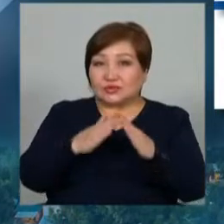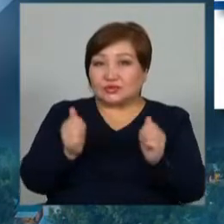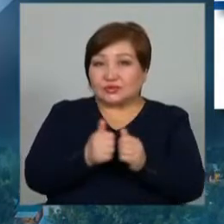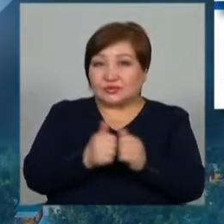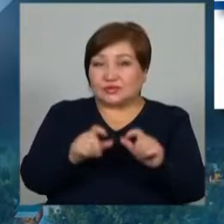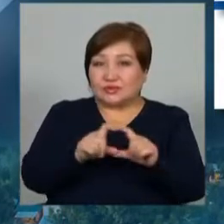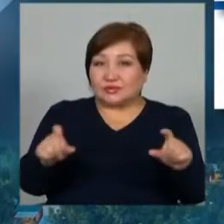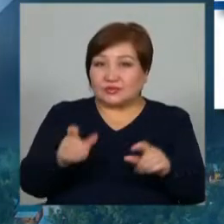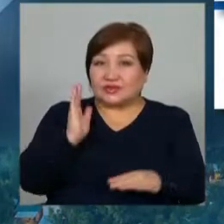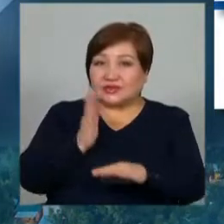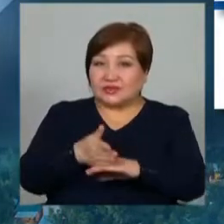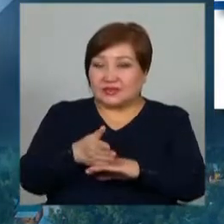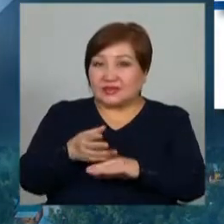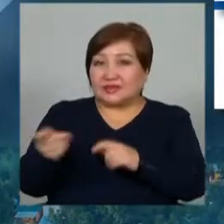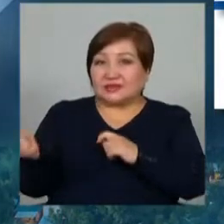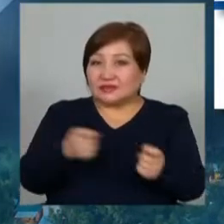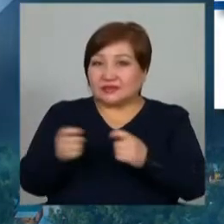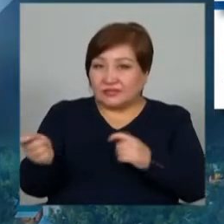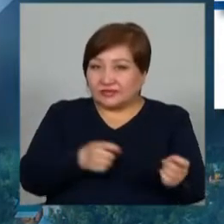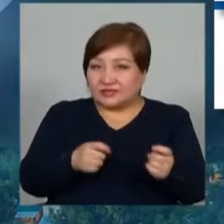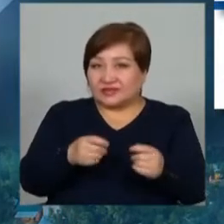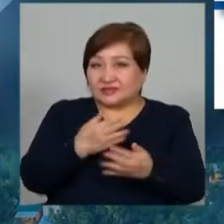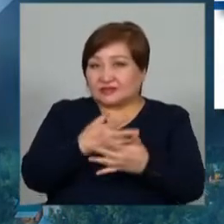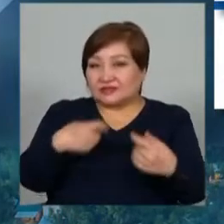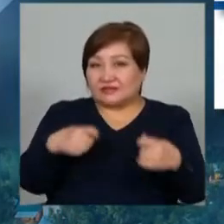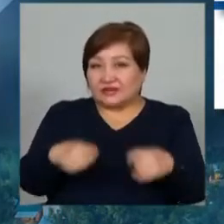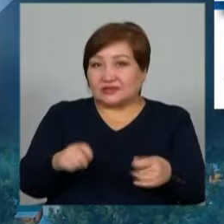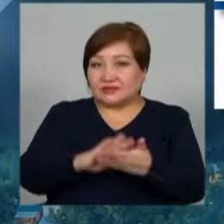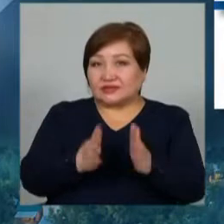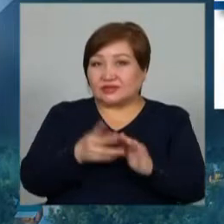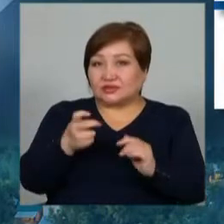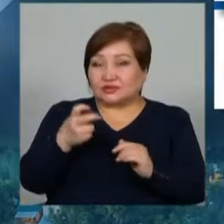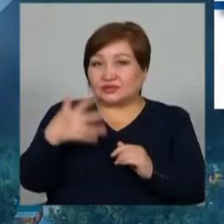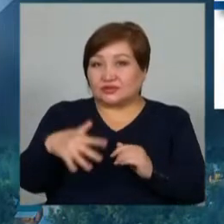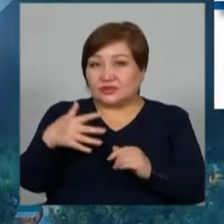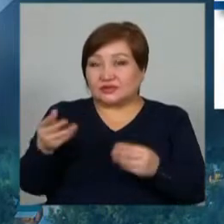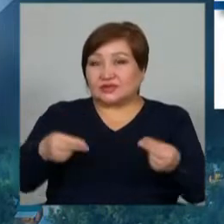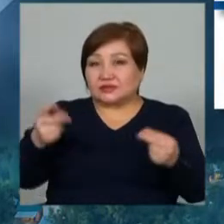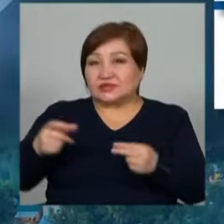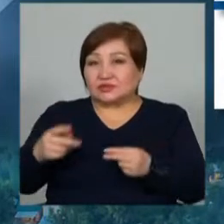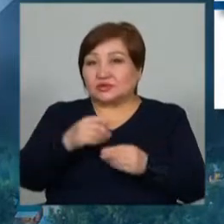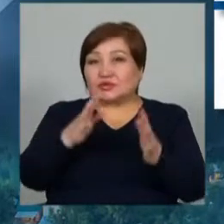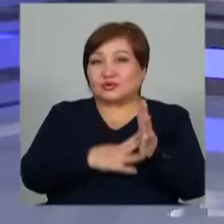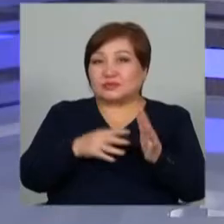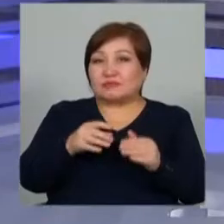дүкендерге тікелей тауар жеткізу туралы 204 келісім шарт, нан өндірушілермен 19 меморандум жасалды.